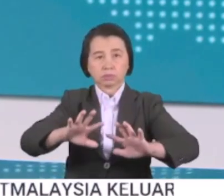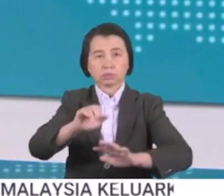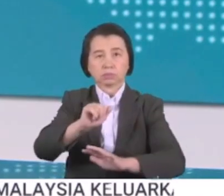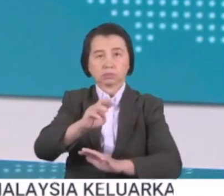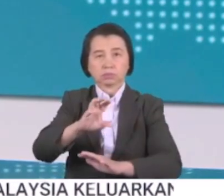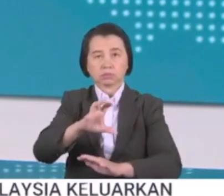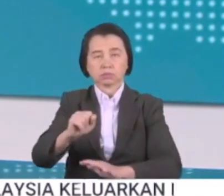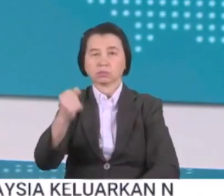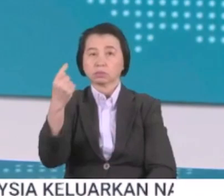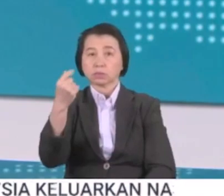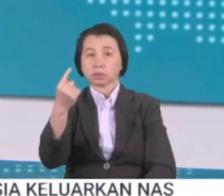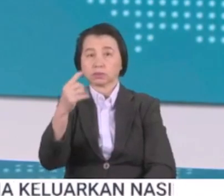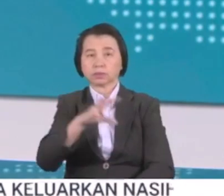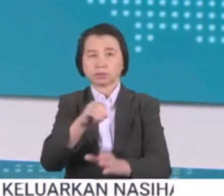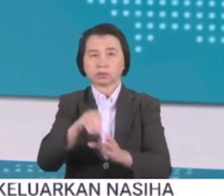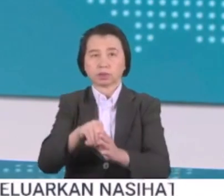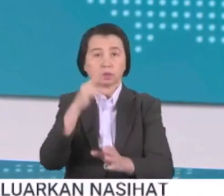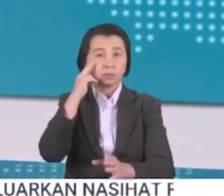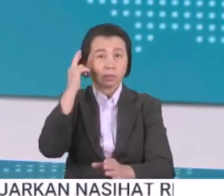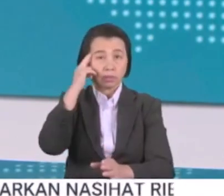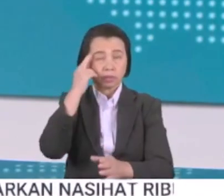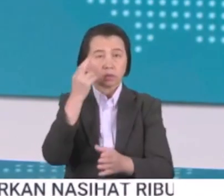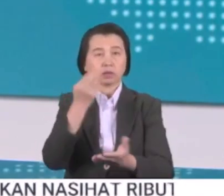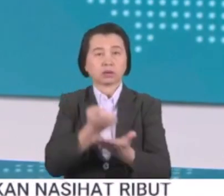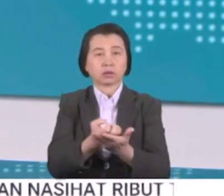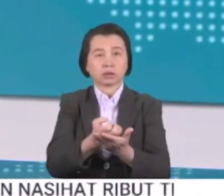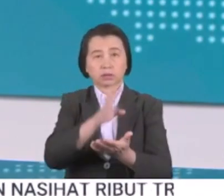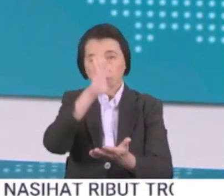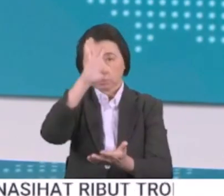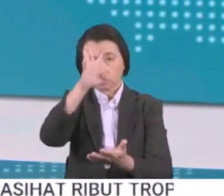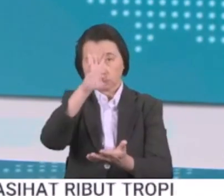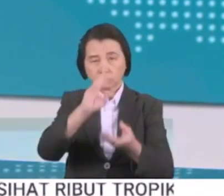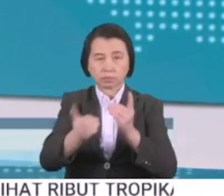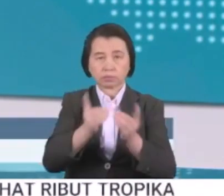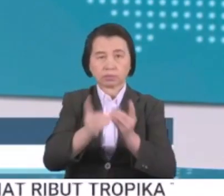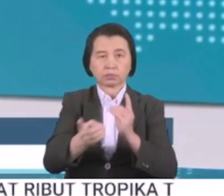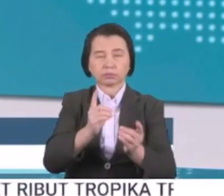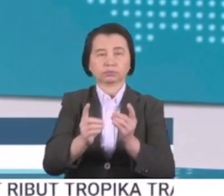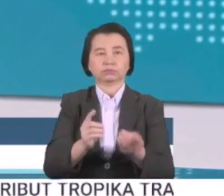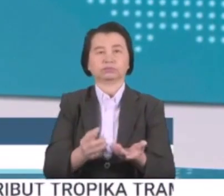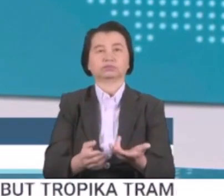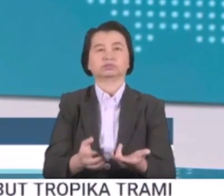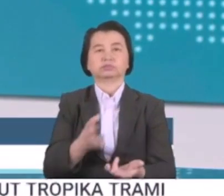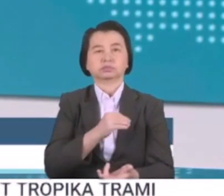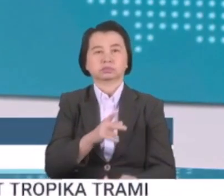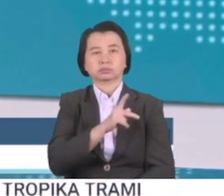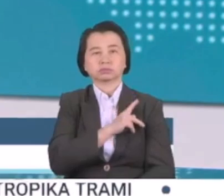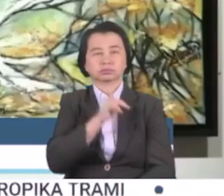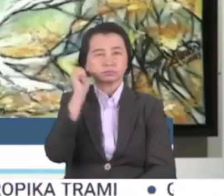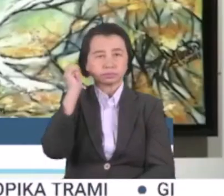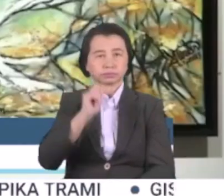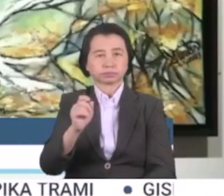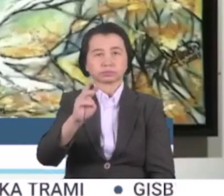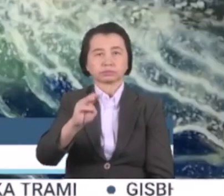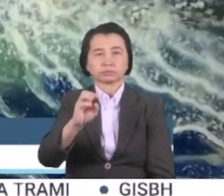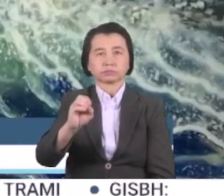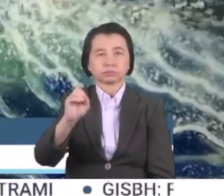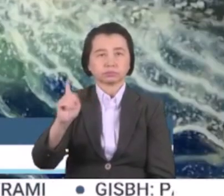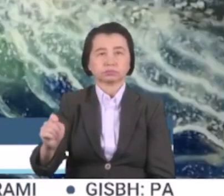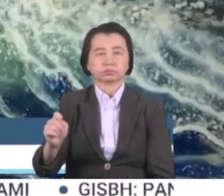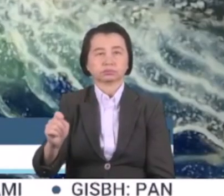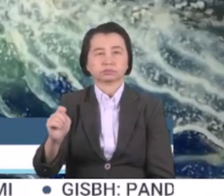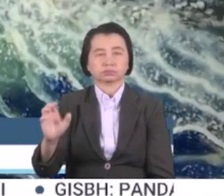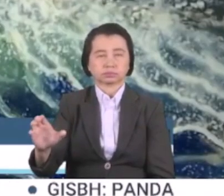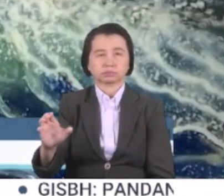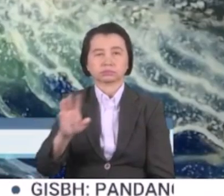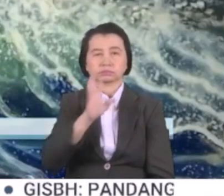AMKA ke-11. Ia membabitkan remaja, ekonomi, kreatif dan digitalisasi. Ketua Setiausaha MOTEC, Datuk Roslan Abdul